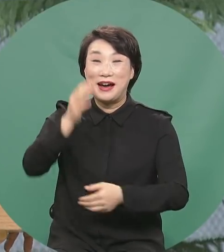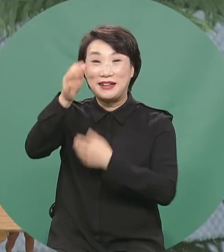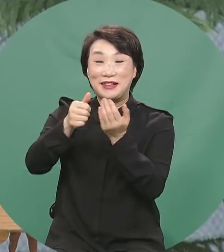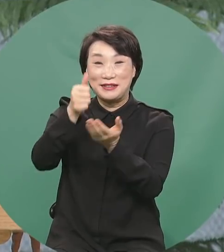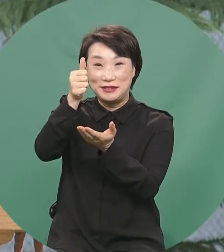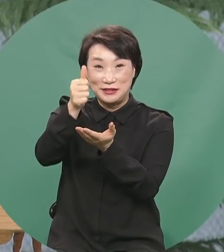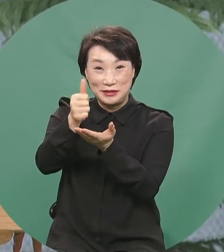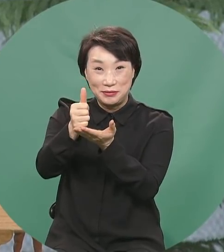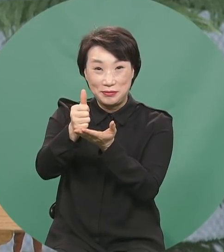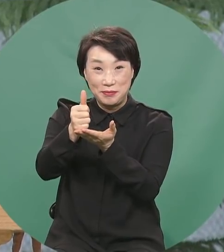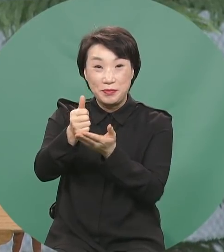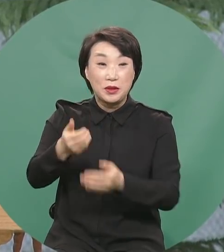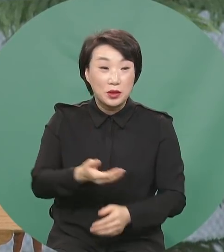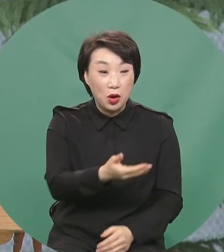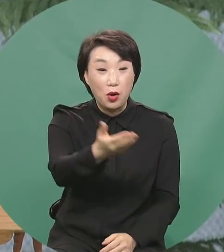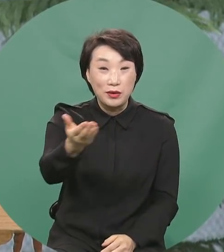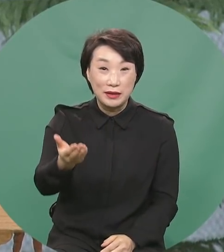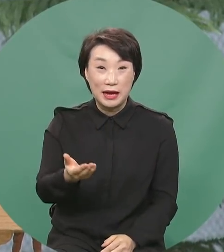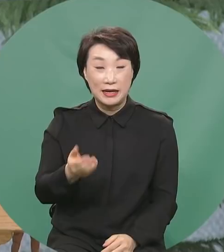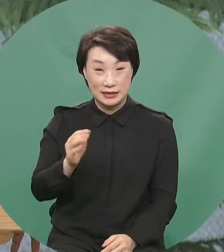하나님,